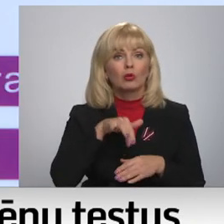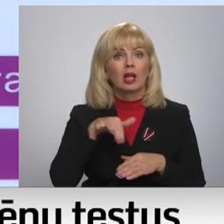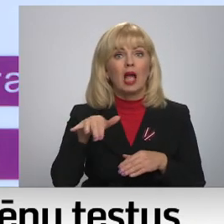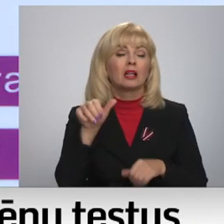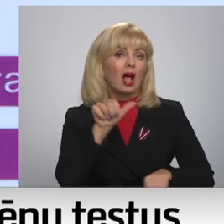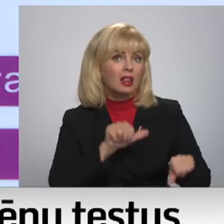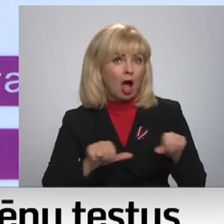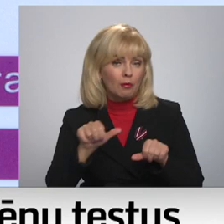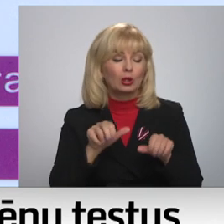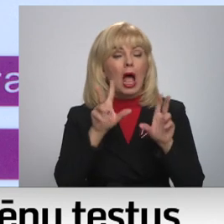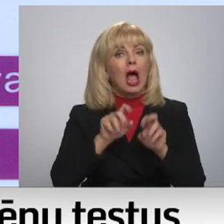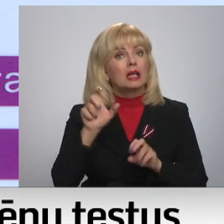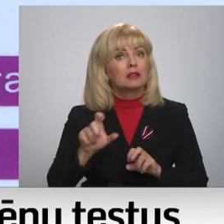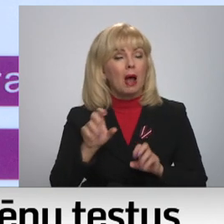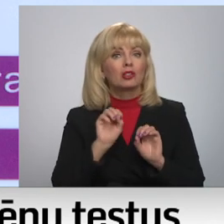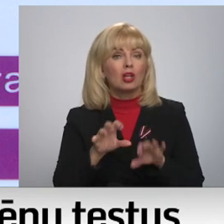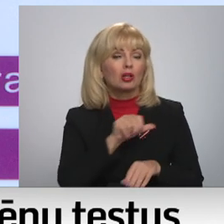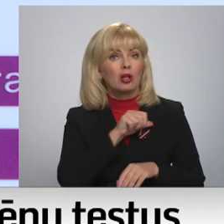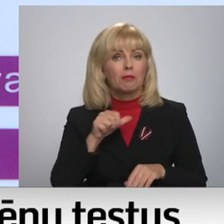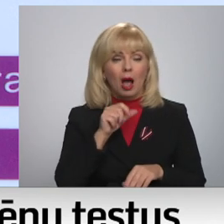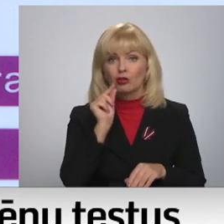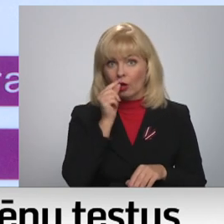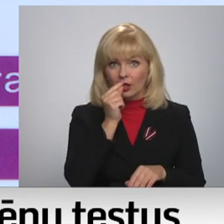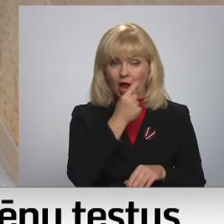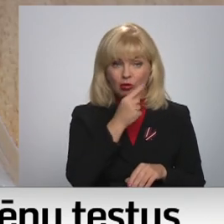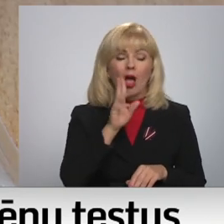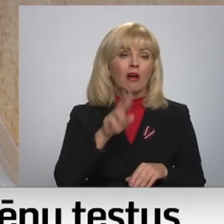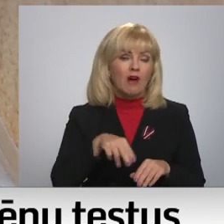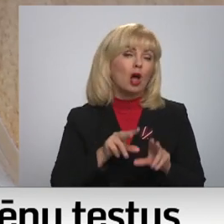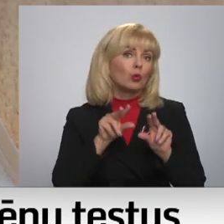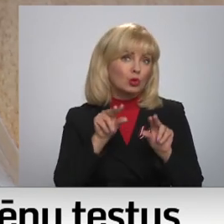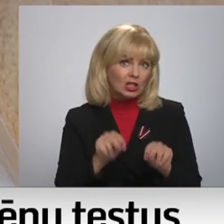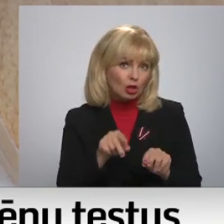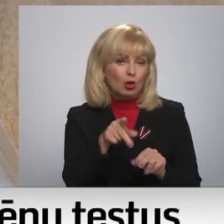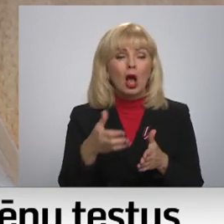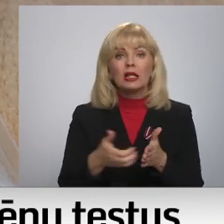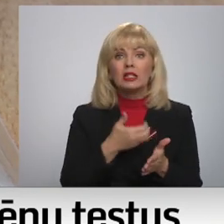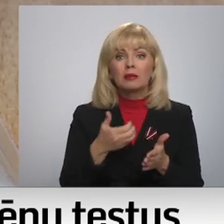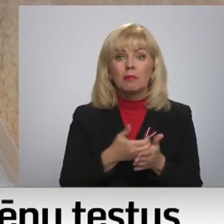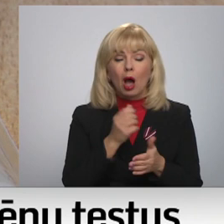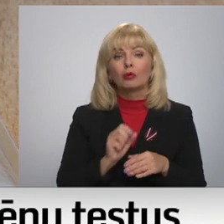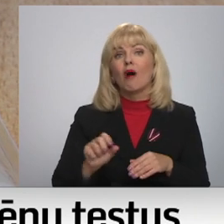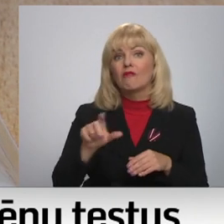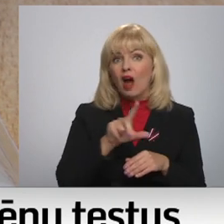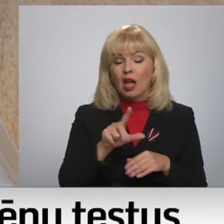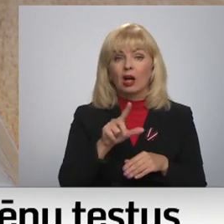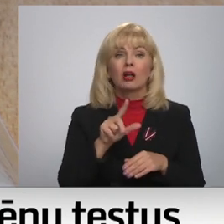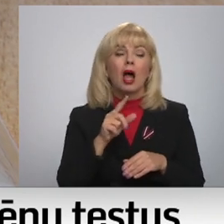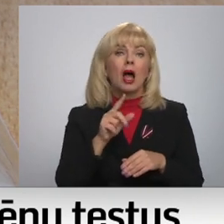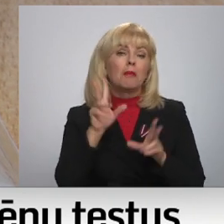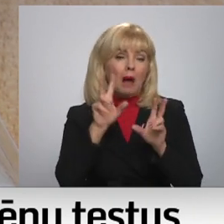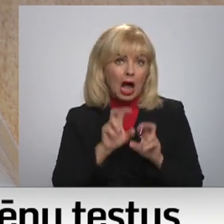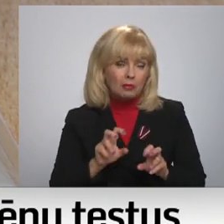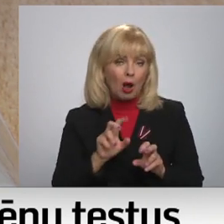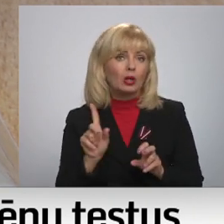laboratoriski. Eksperti uzsver, uz paštestu rezultātiem var paļauties, tāpēc tos izmantos arvien vairāk. Testēs arī pret